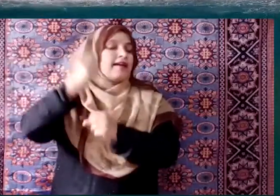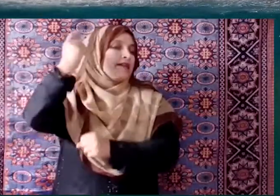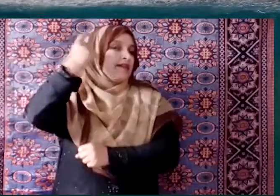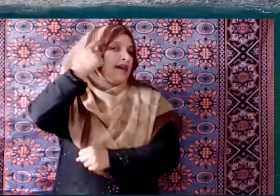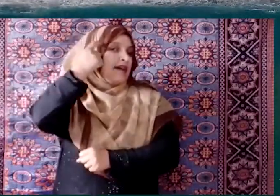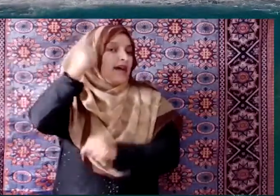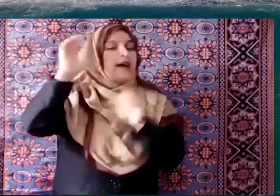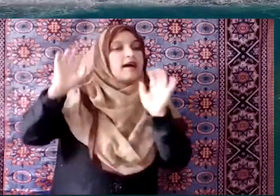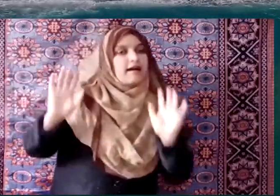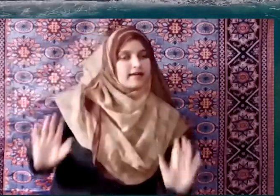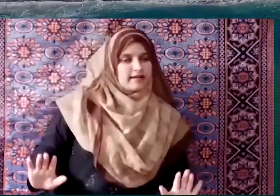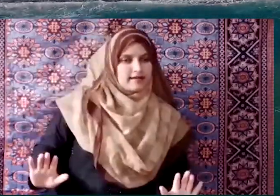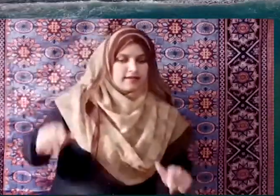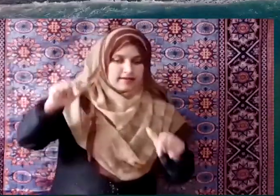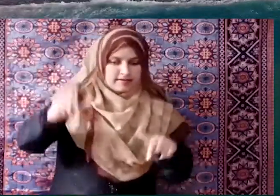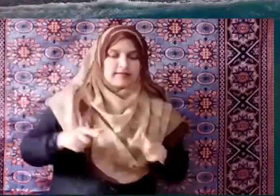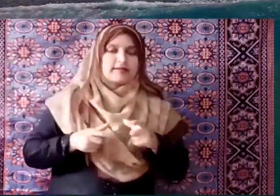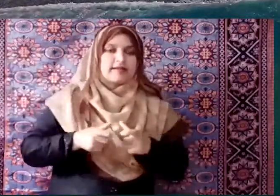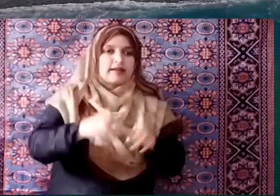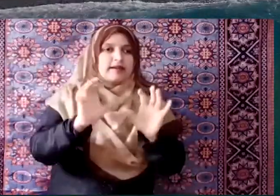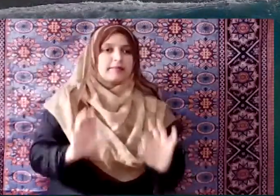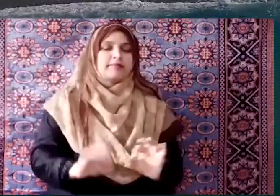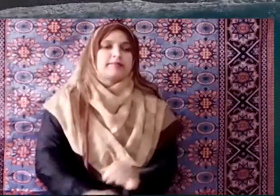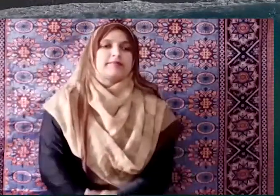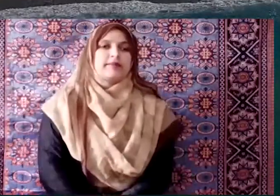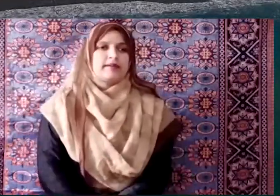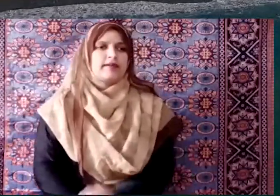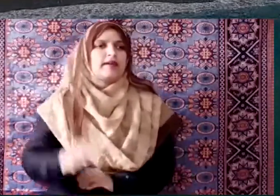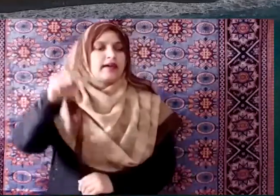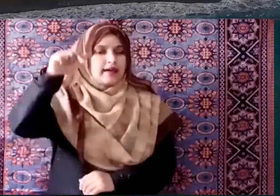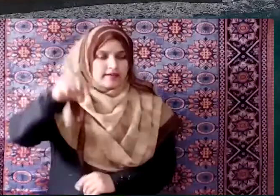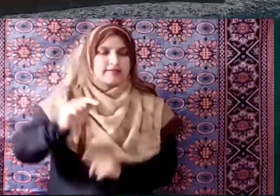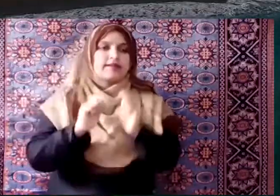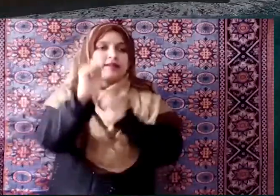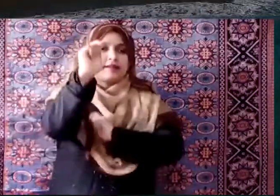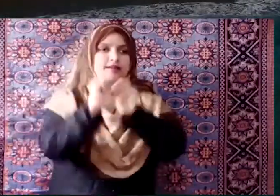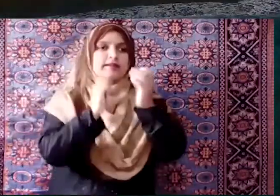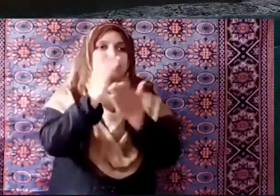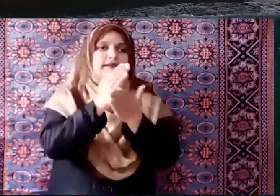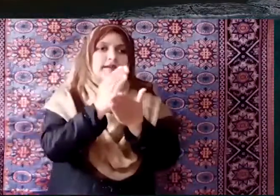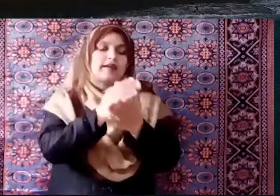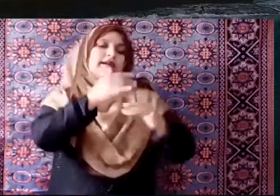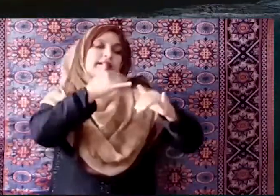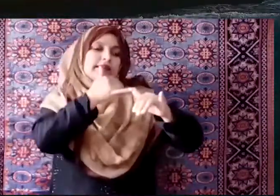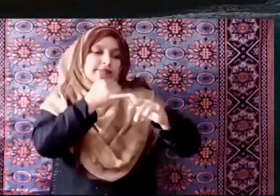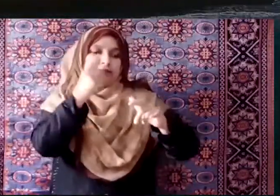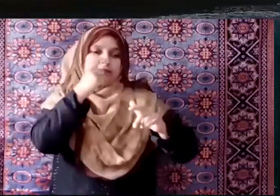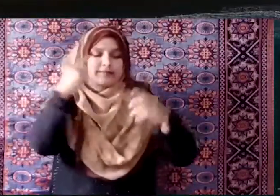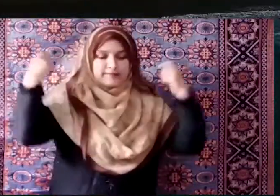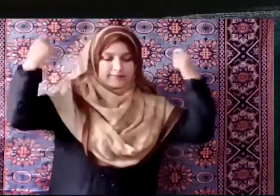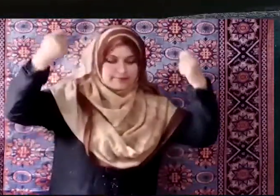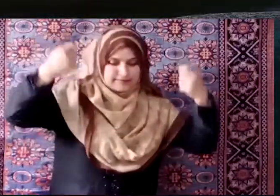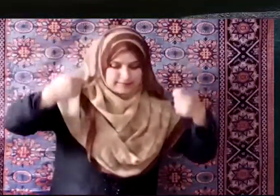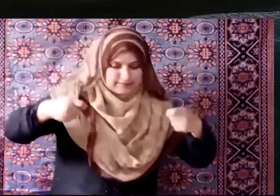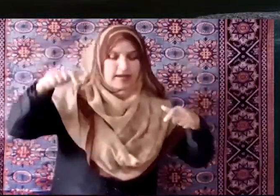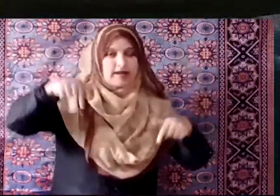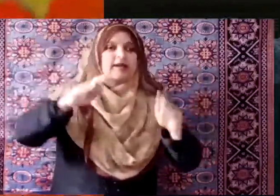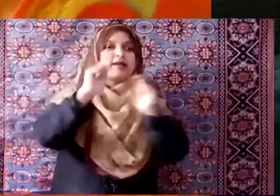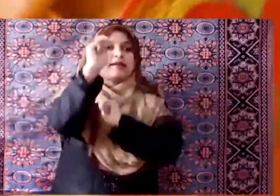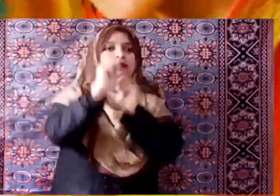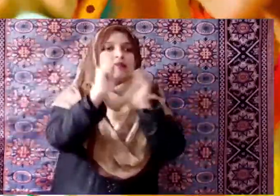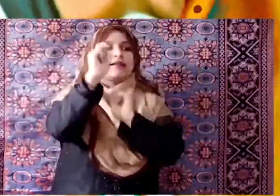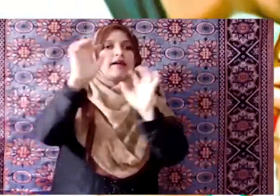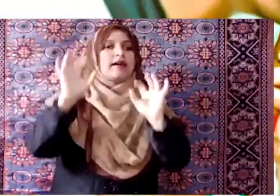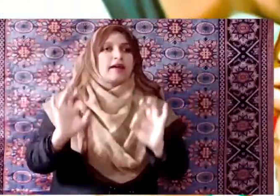رہے، لیکن ان کی محبتوں کی مثالیں آج بھی دی جاتی ہیں۔ جی ہاں، آج ہم بات کریں گے ہیر اور رانجھا کے بارے